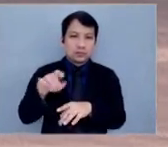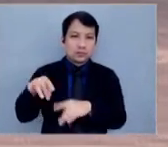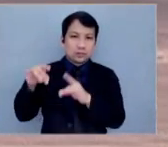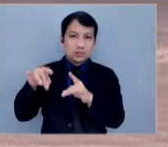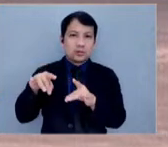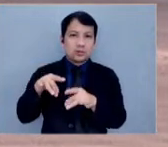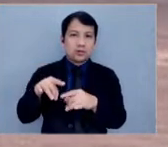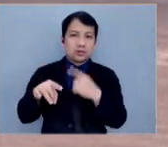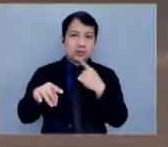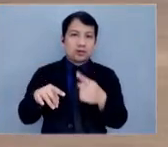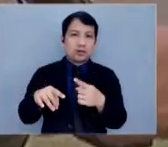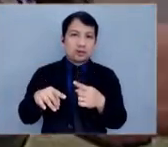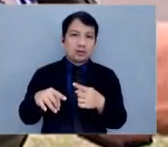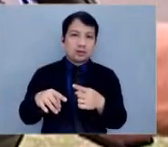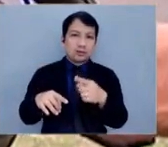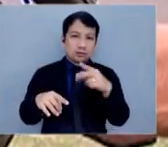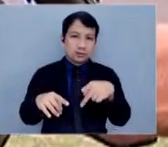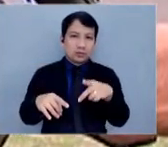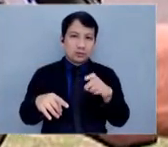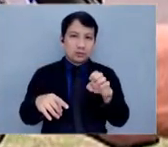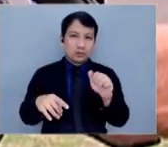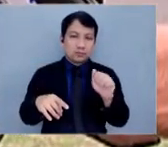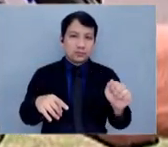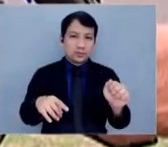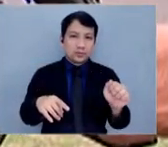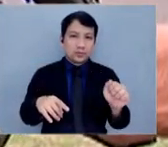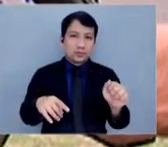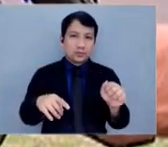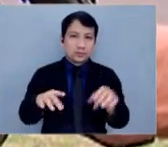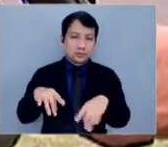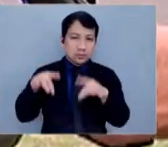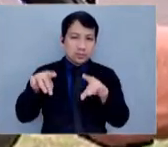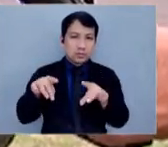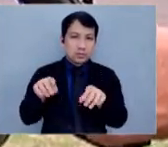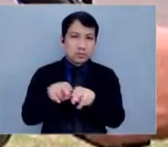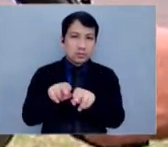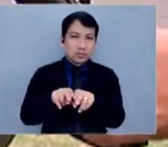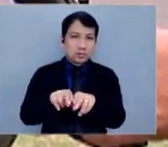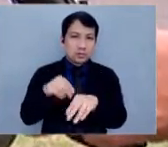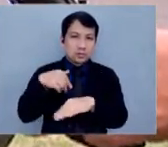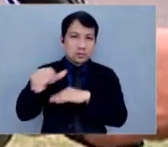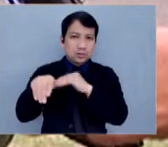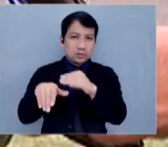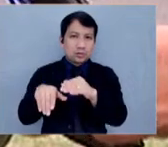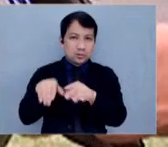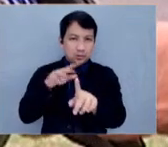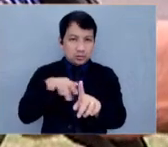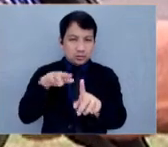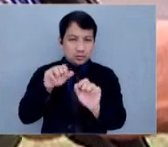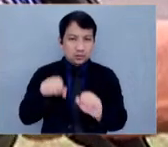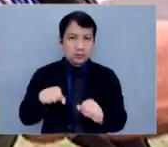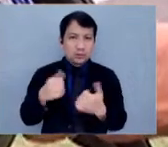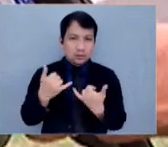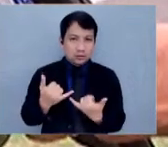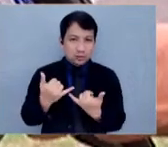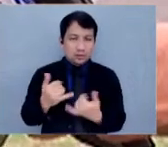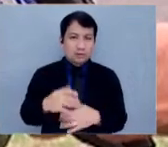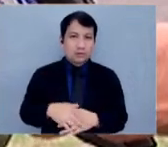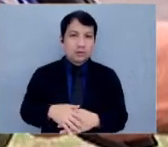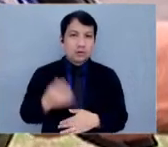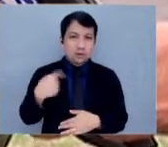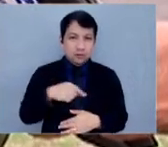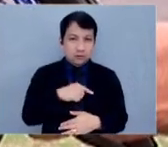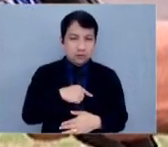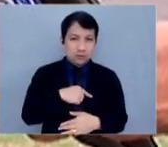ng Pitch Black Exercise sa Australia, normally nagpapadala lang tayo ng observers. This time we are planning